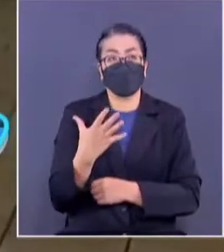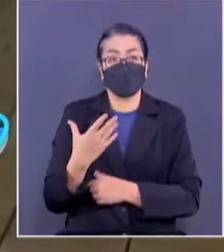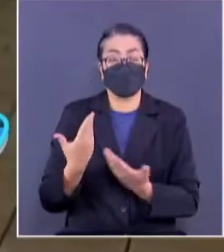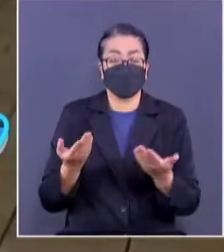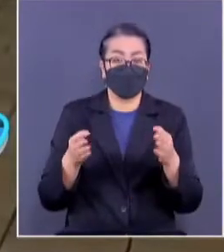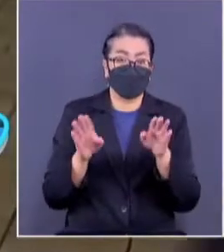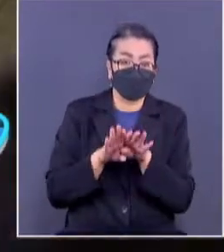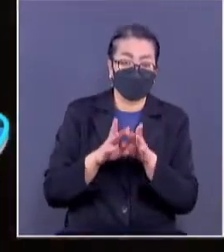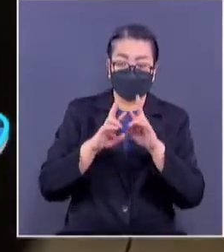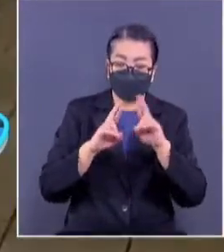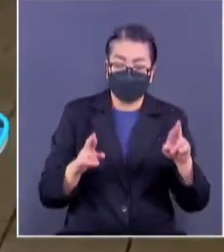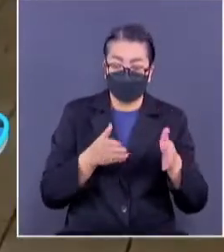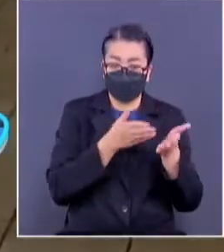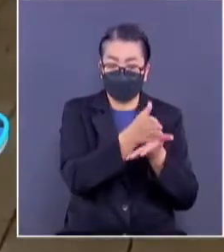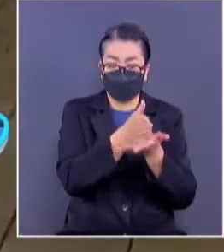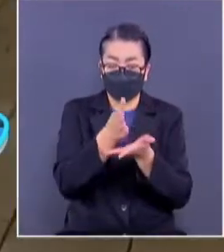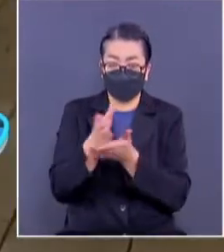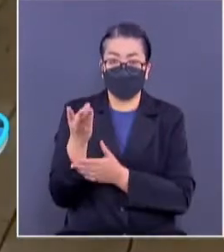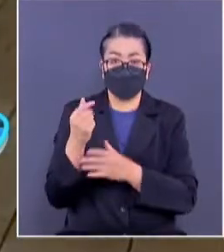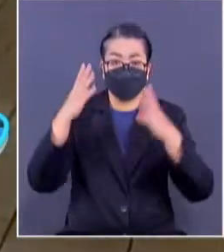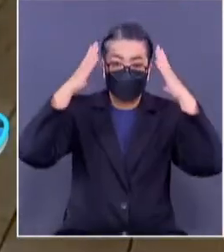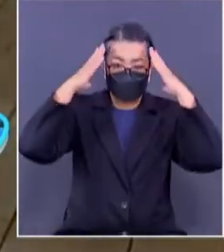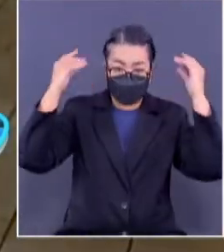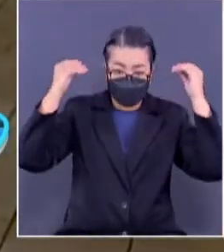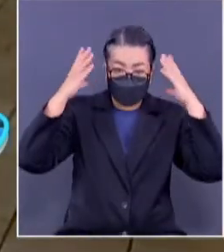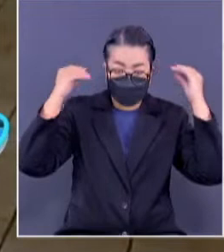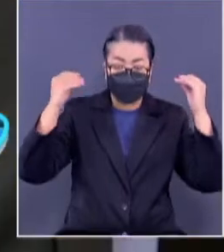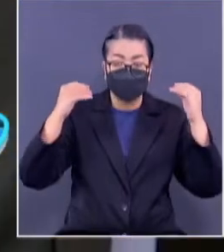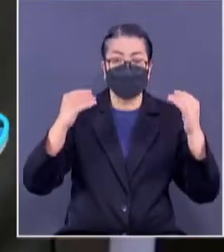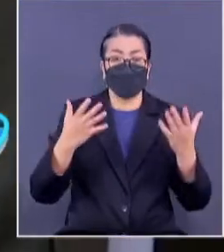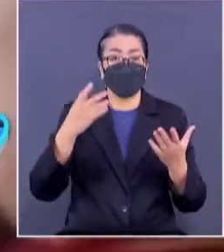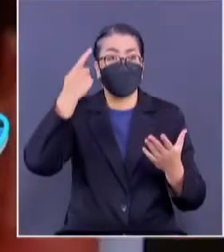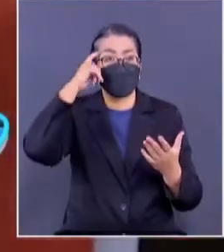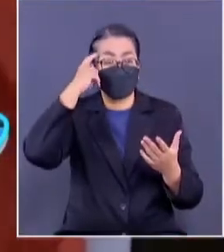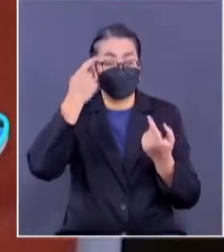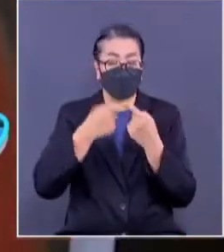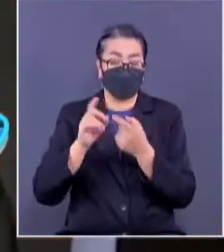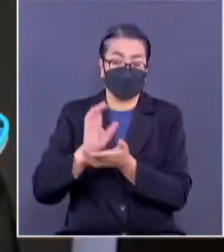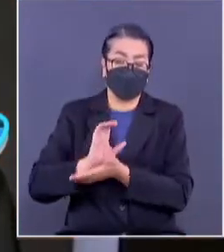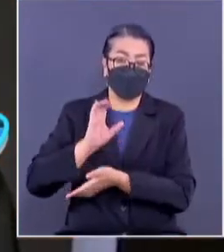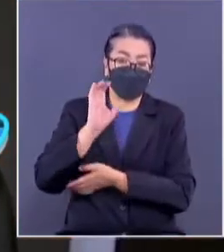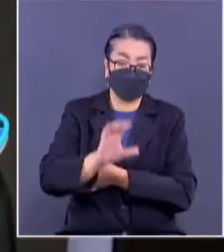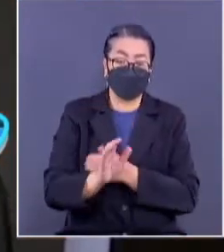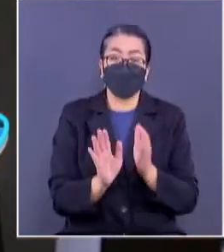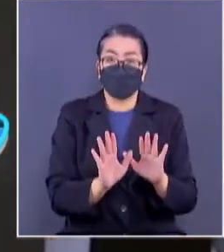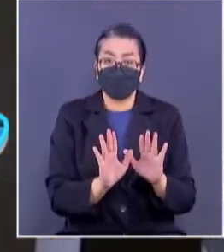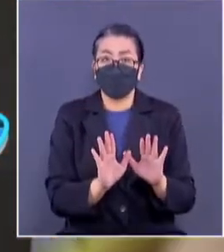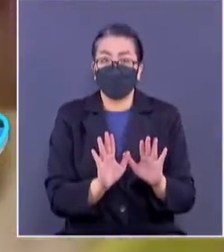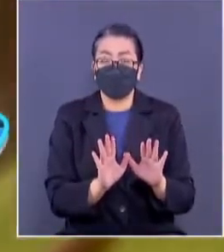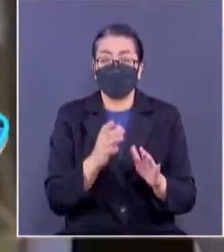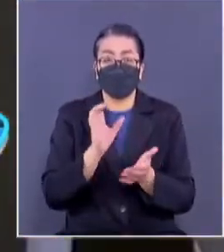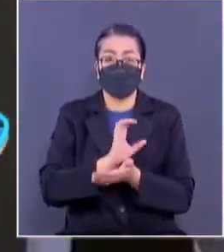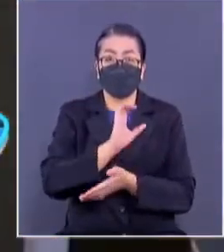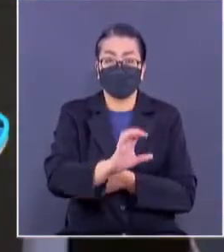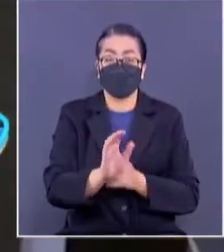จะปิดร้านสาขา KFCและ pizzaพัดและเสียหรือไม่แต่ว่าเรื่องของการลงทุนเนี่ยหยุดไว้ก่อนกลับนะครับไปก่อนนะ